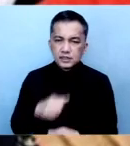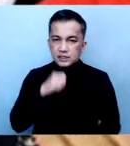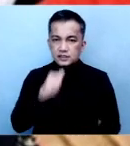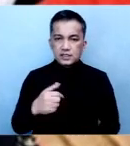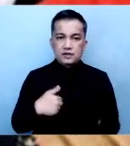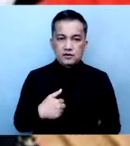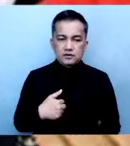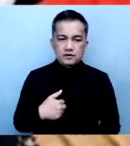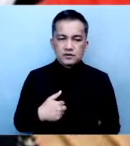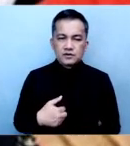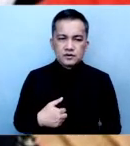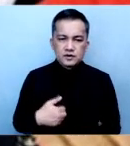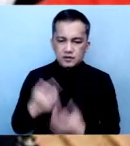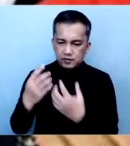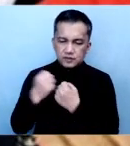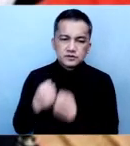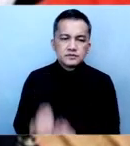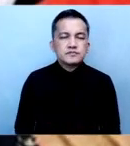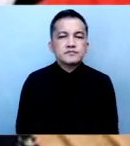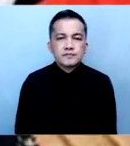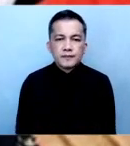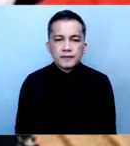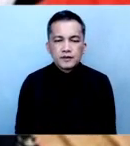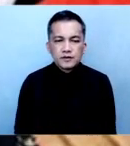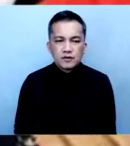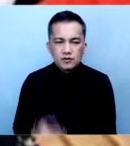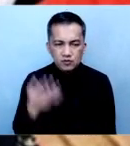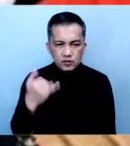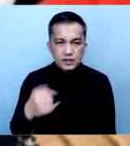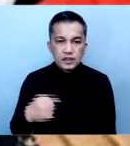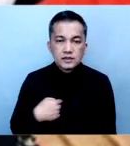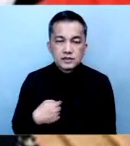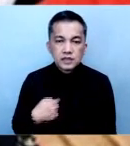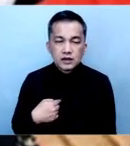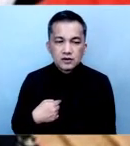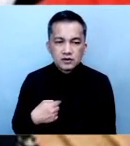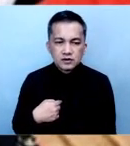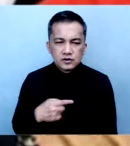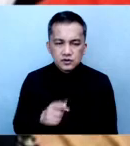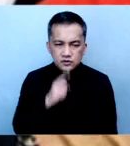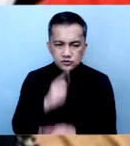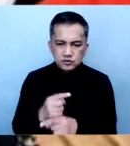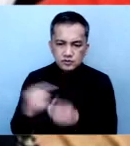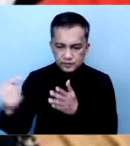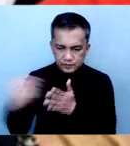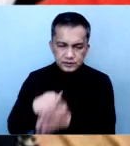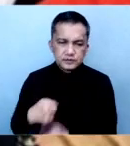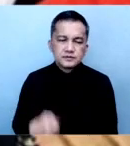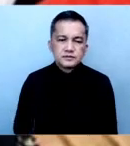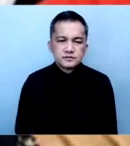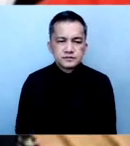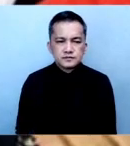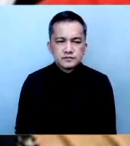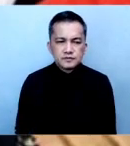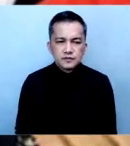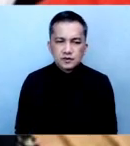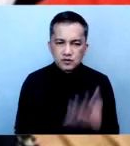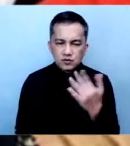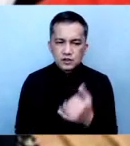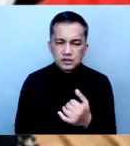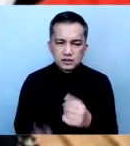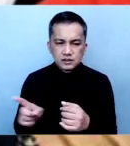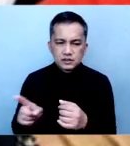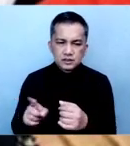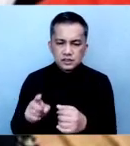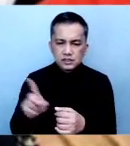magpapa sapagkat Ako po ay siguradong papatayin kasi rendisyon na ang kanila